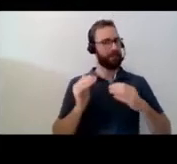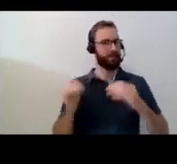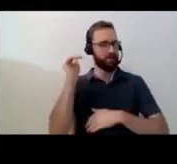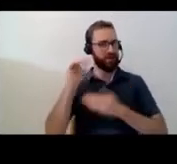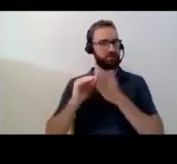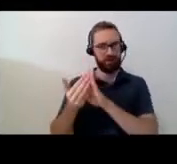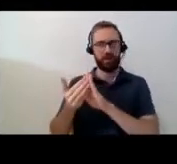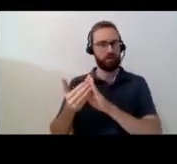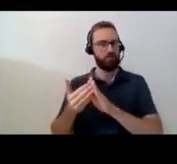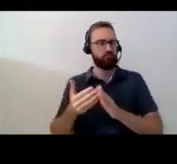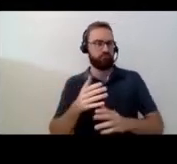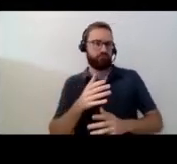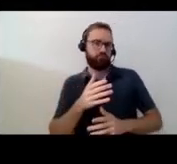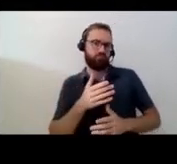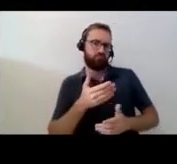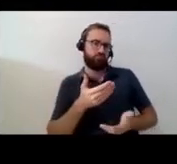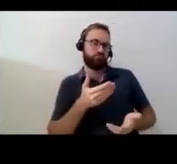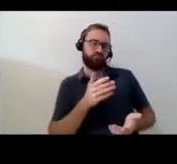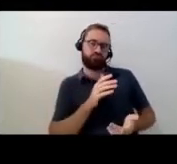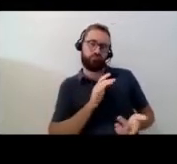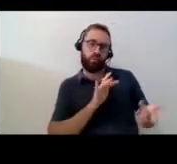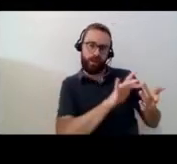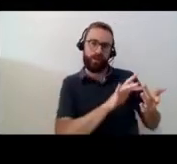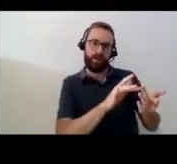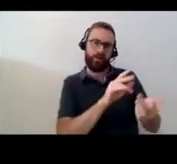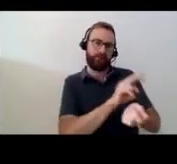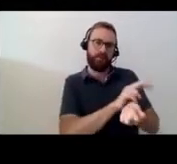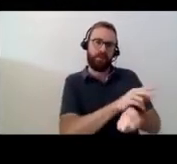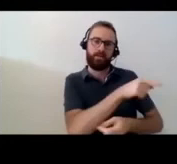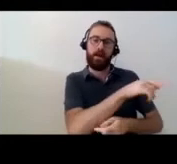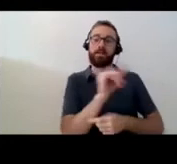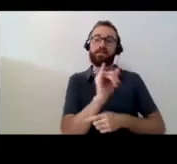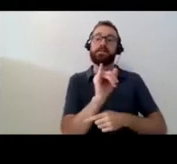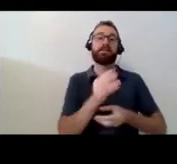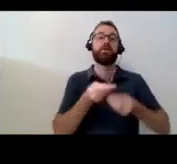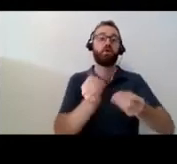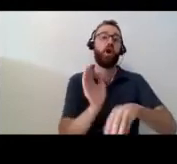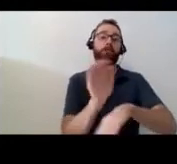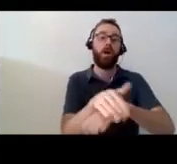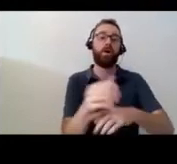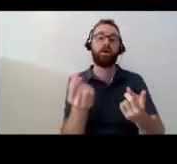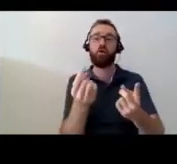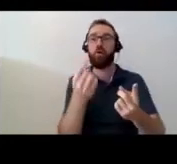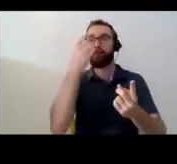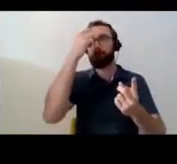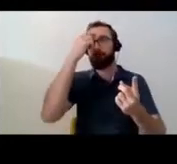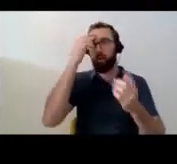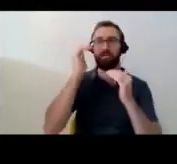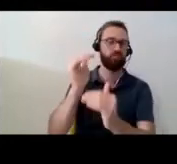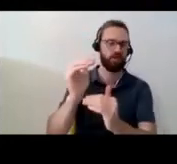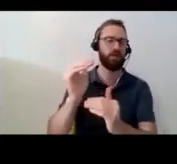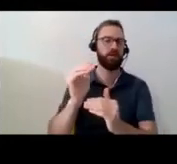des vétérinaires quand il y a des mises à mort qui sont faites pour des raisons de